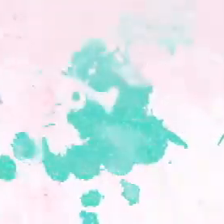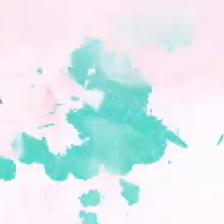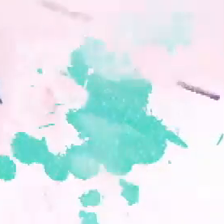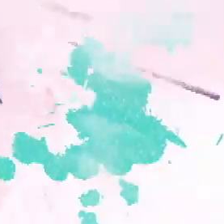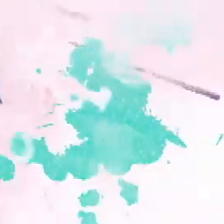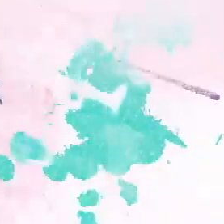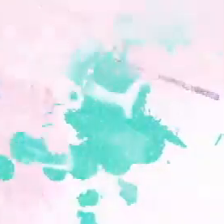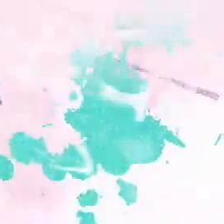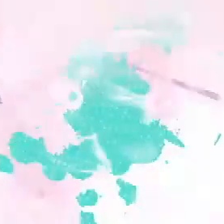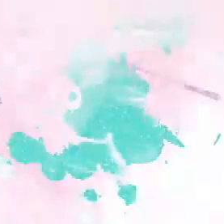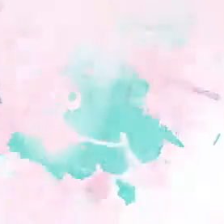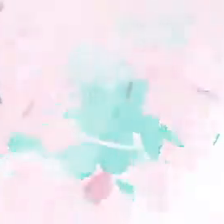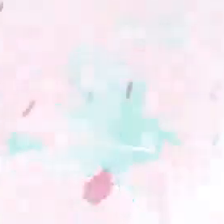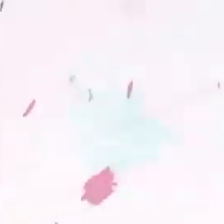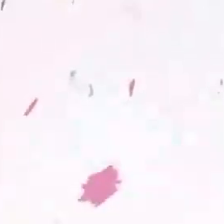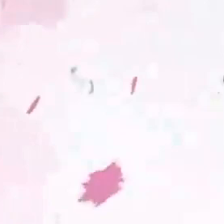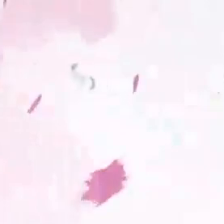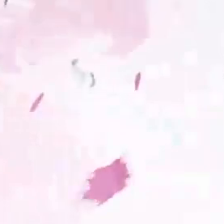dance craze